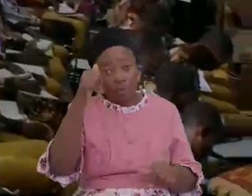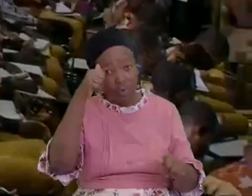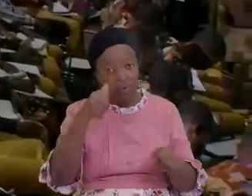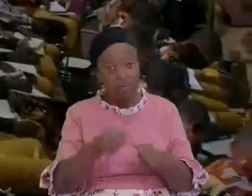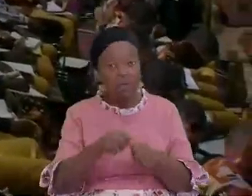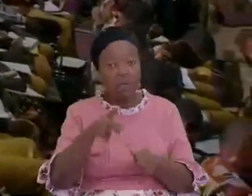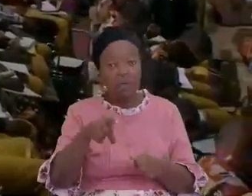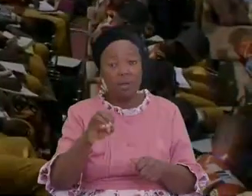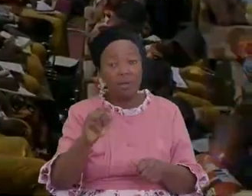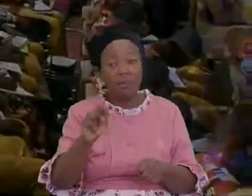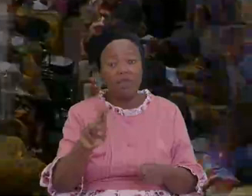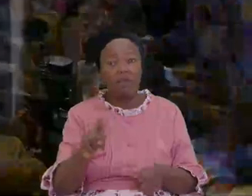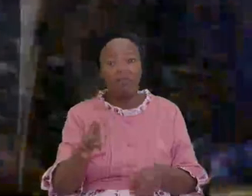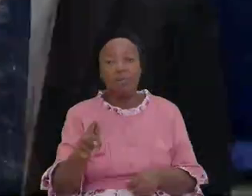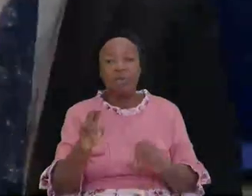Rappelez-vous de Pierre.